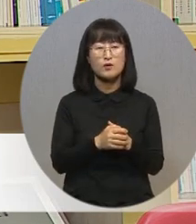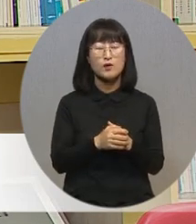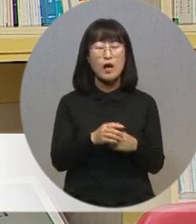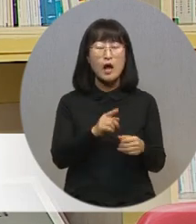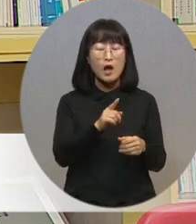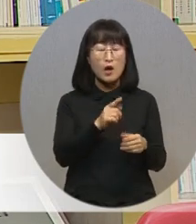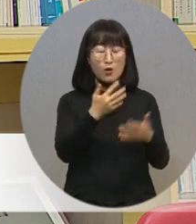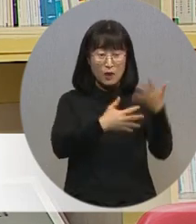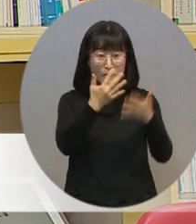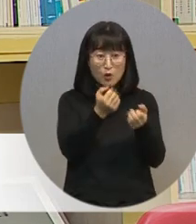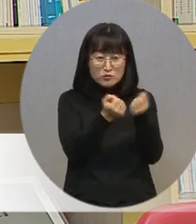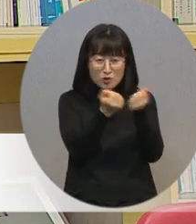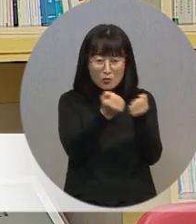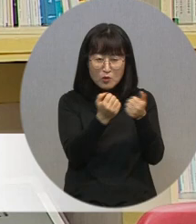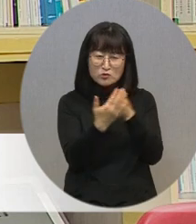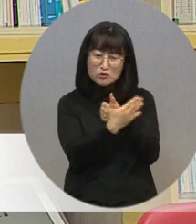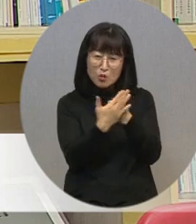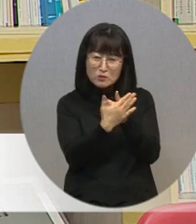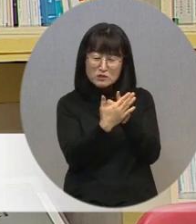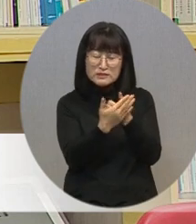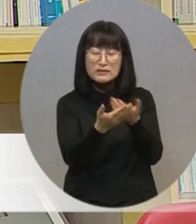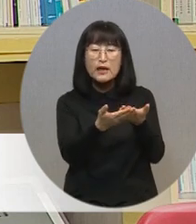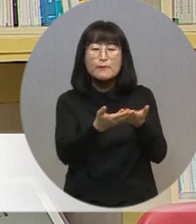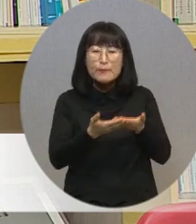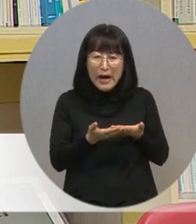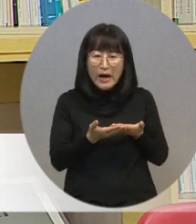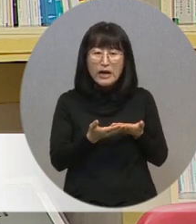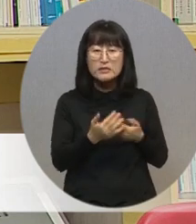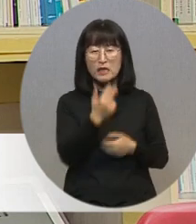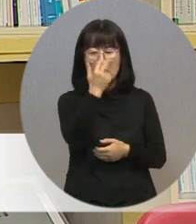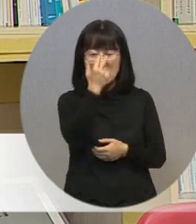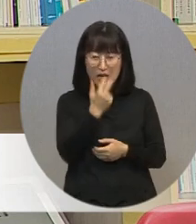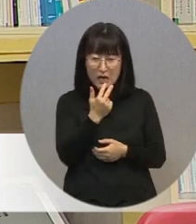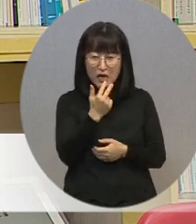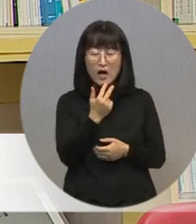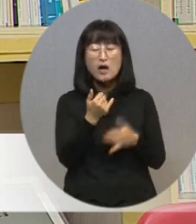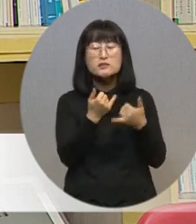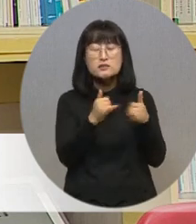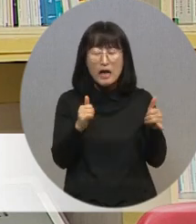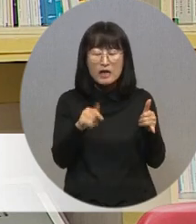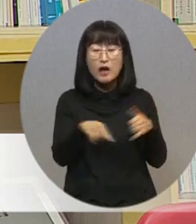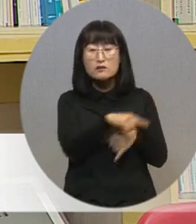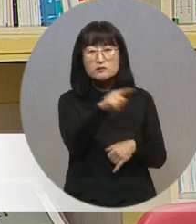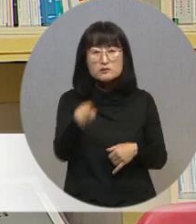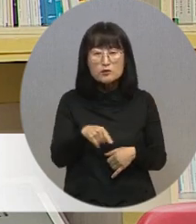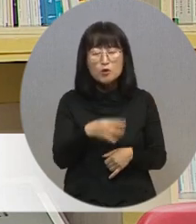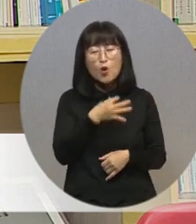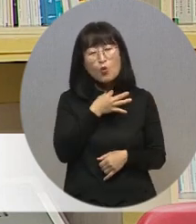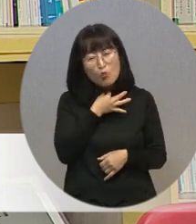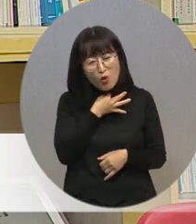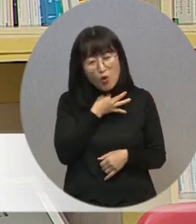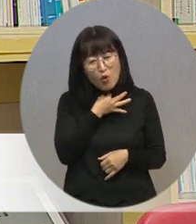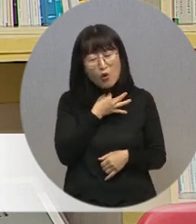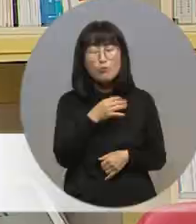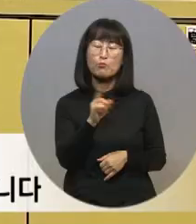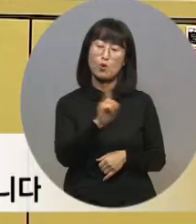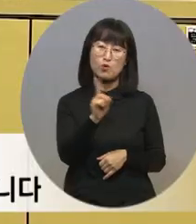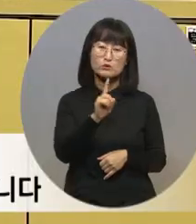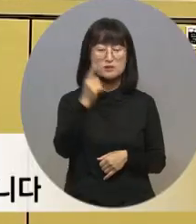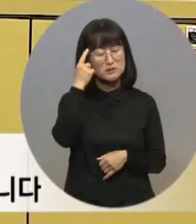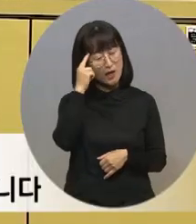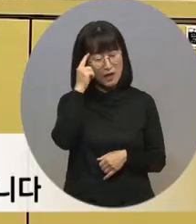화면 해설이라는 서비스가 필요한 대상자의 요구가 무언지를 늘 고민해야